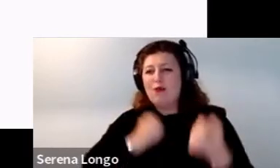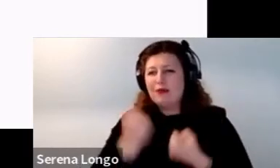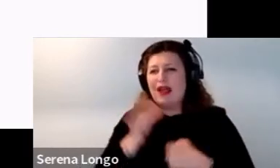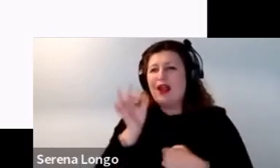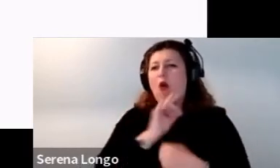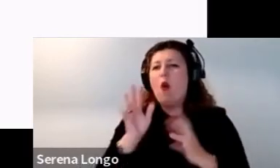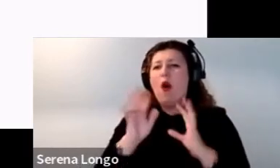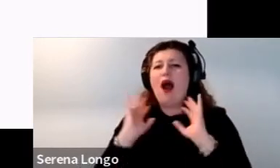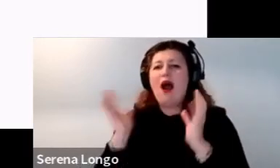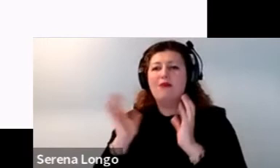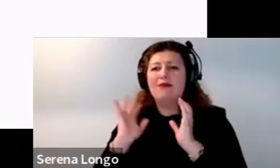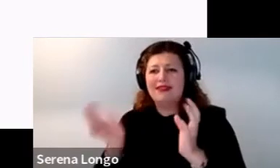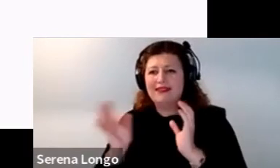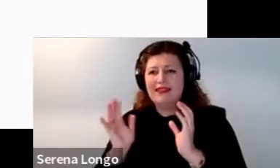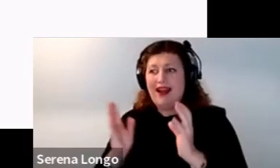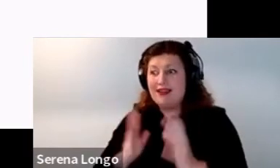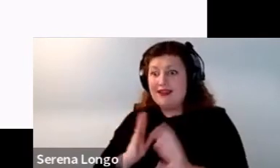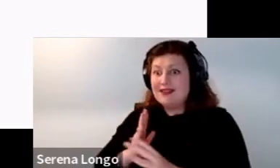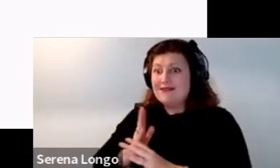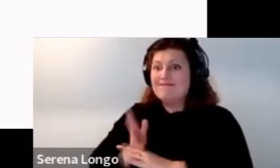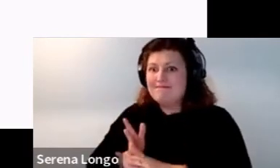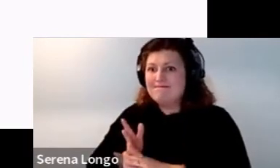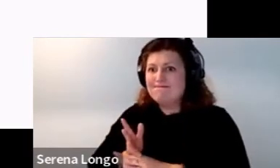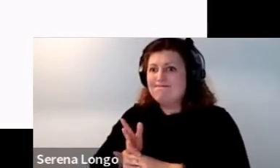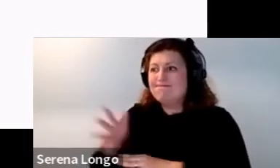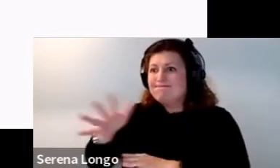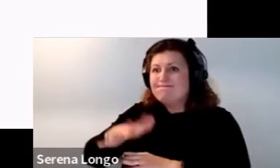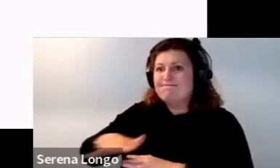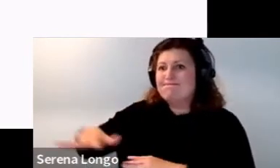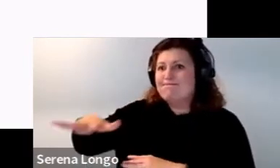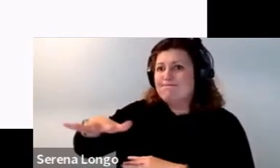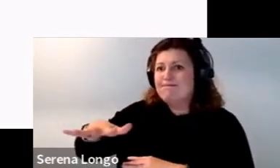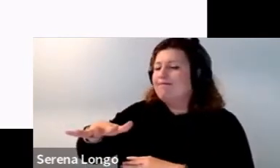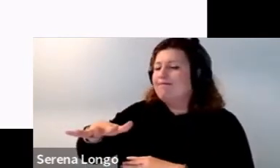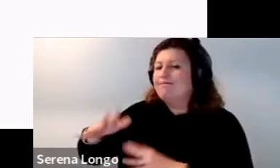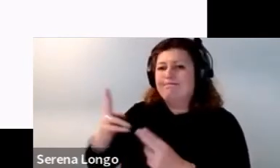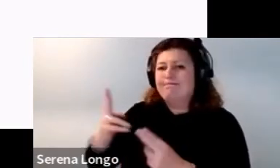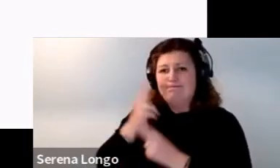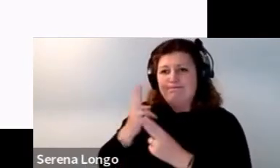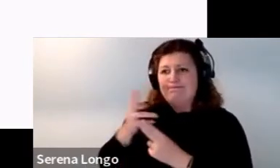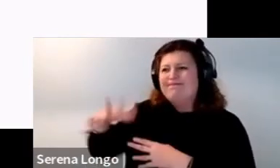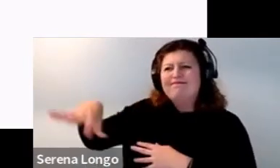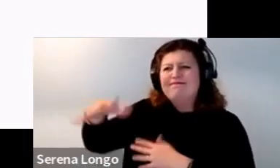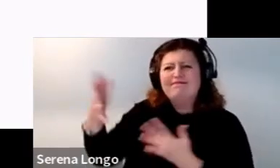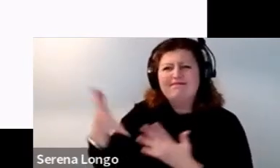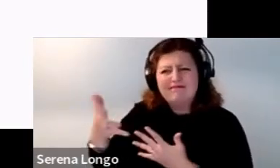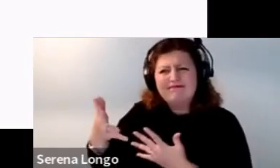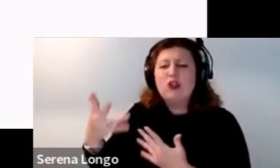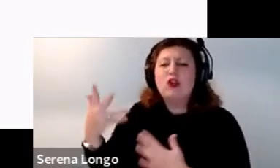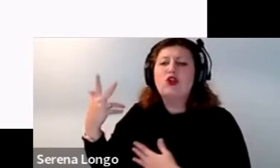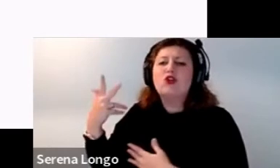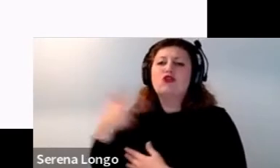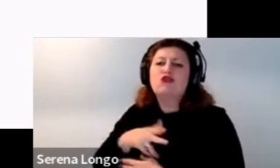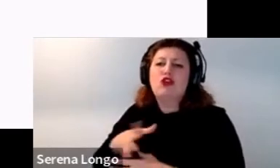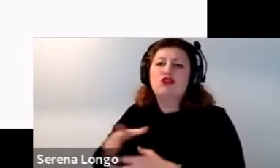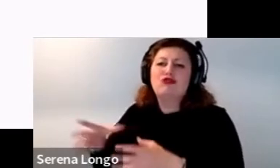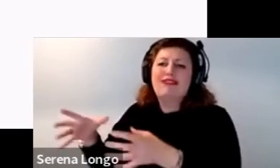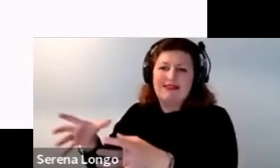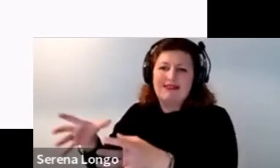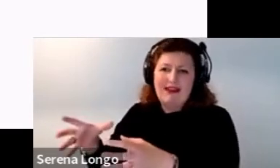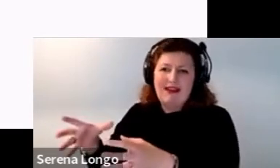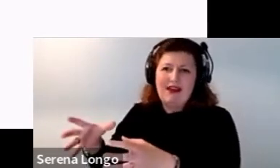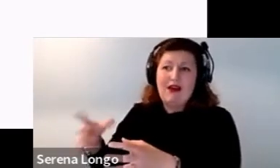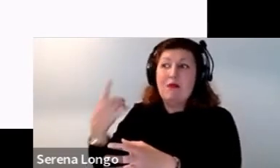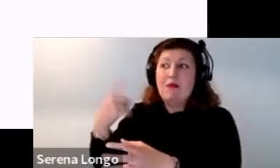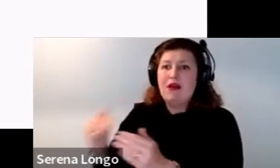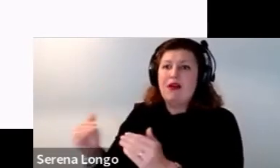ambientali che impediscono la loro piena ed effettiva partecipazione alla società su base di